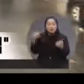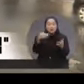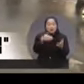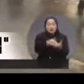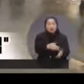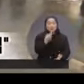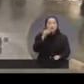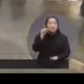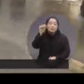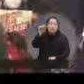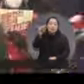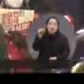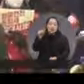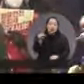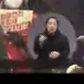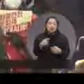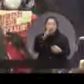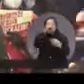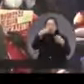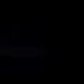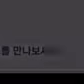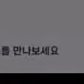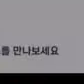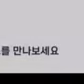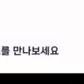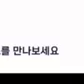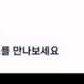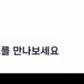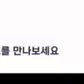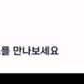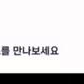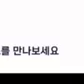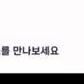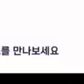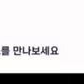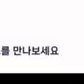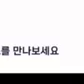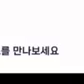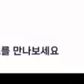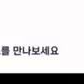정부의 강경 대응에 맞설 것을 예고했습니다.